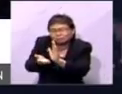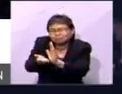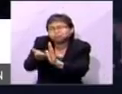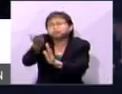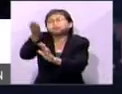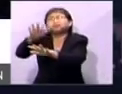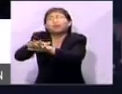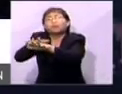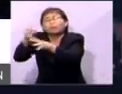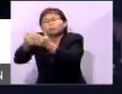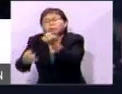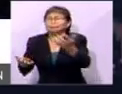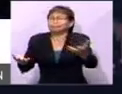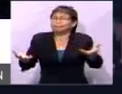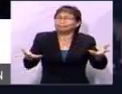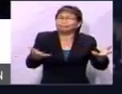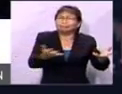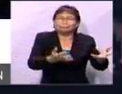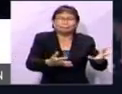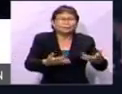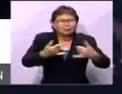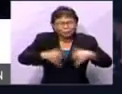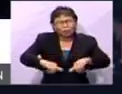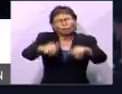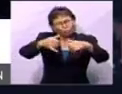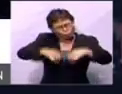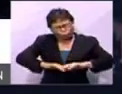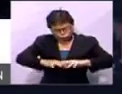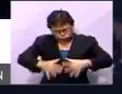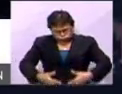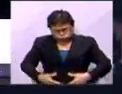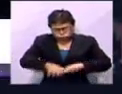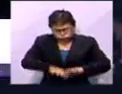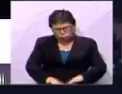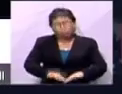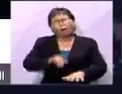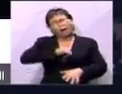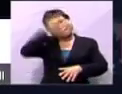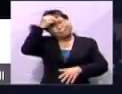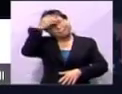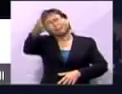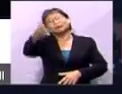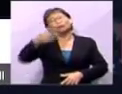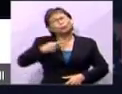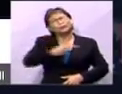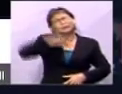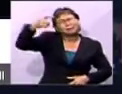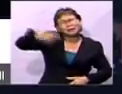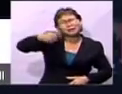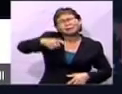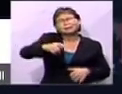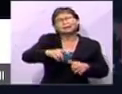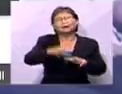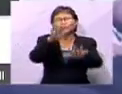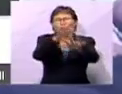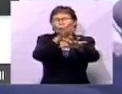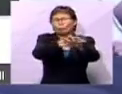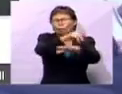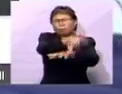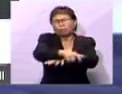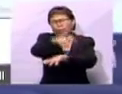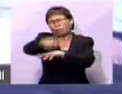you childbearing age, continue to give birth. That's my message, because we need the size of population.